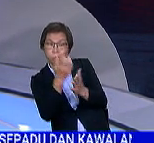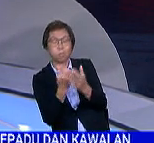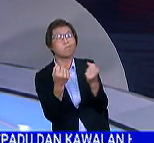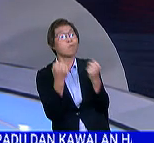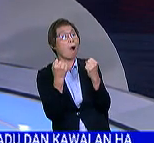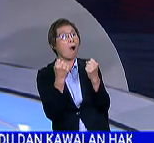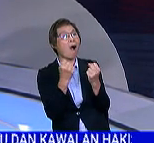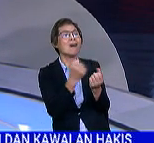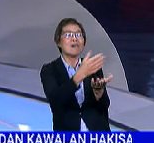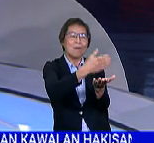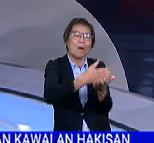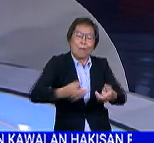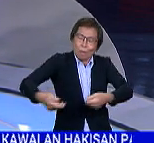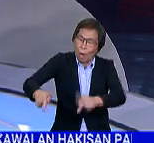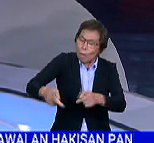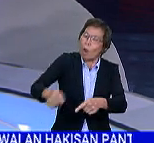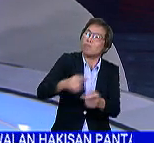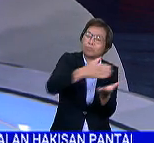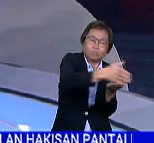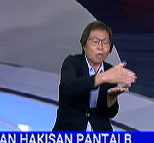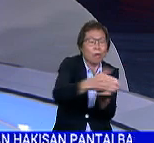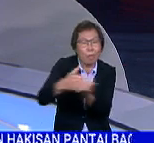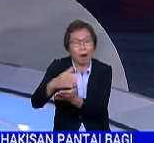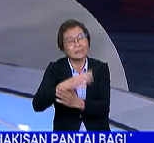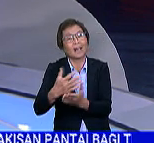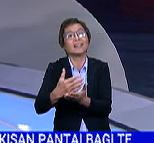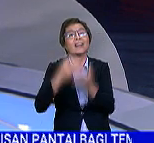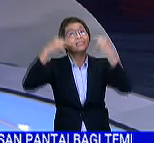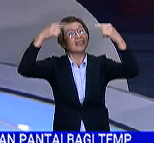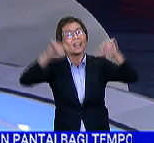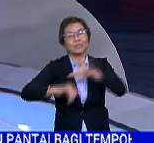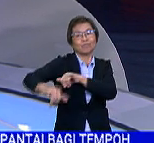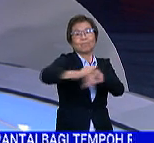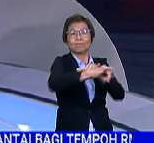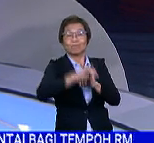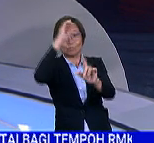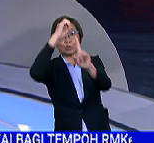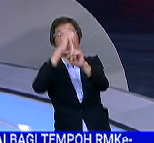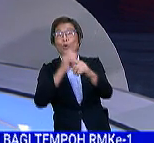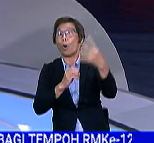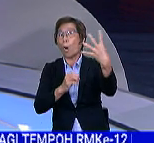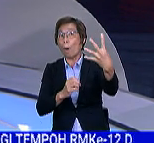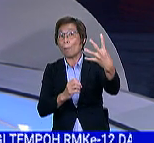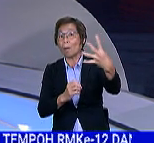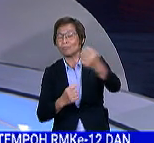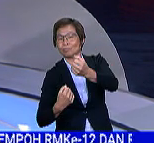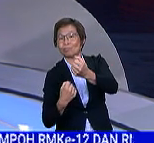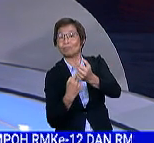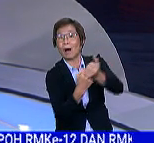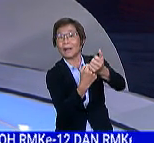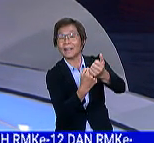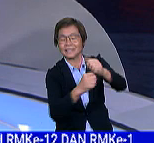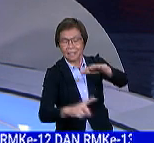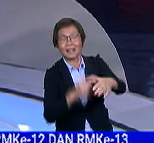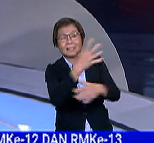dengan pengagihan peluang dan hasil yang lebih saksama. Bagi tujuan itu, 4 pemangkin dasar serta